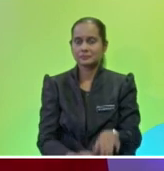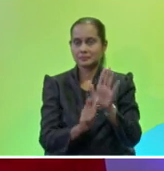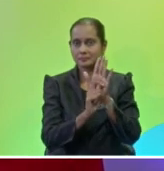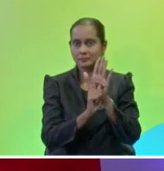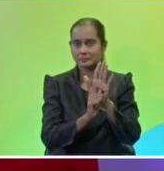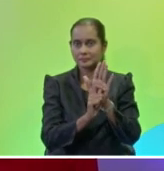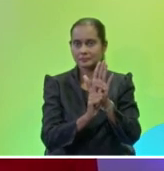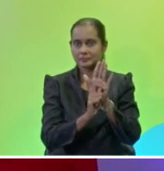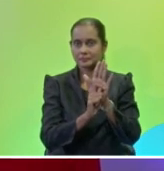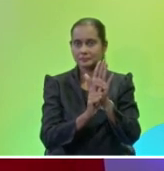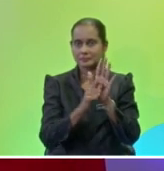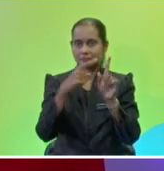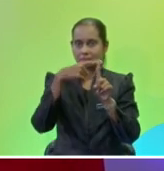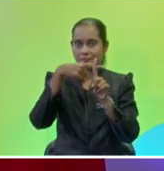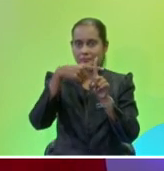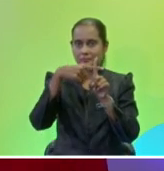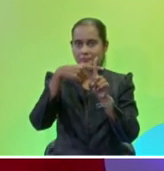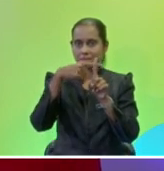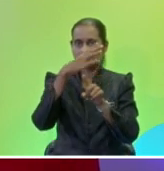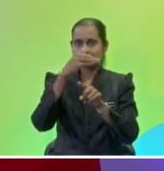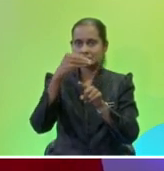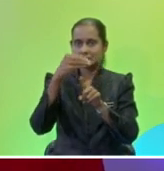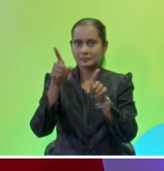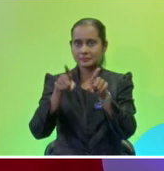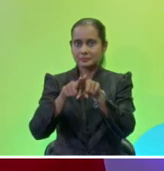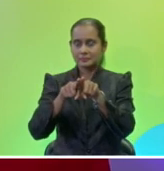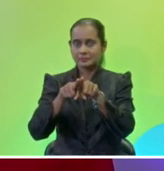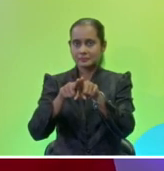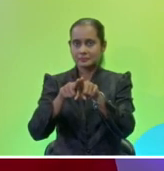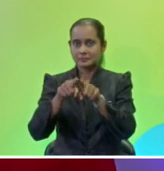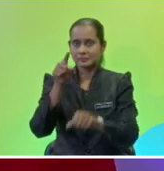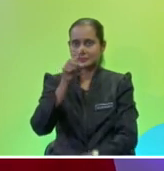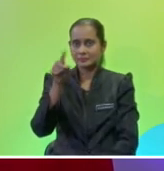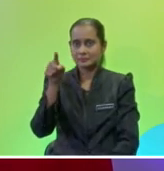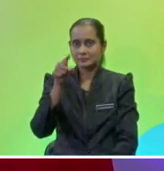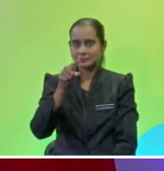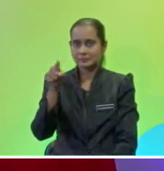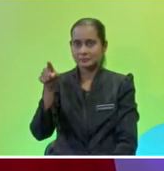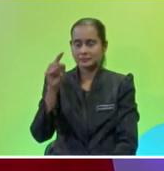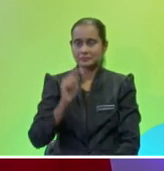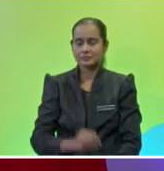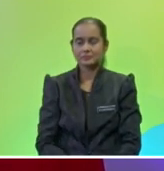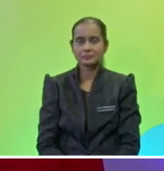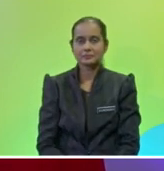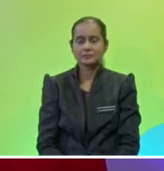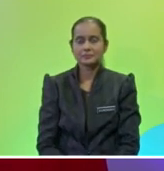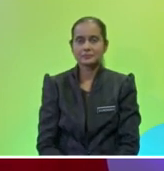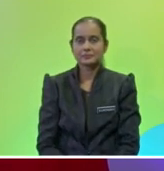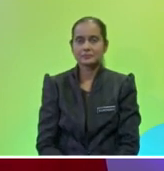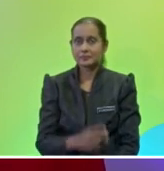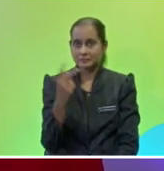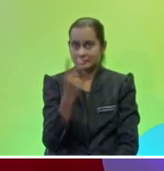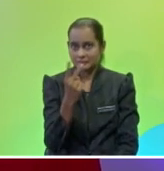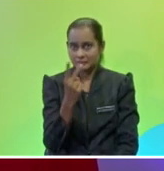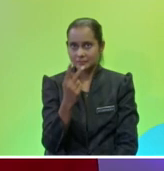begini dan sama dengan Adele Nah itu adalah simbol yang akan kita gunakan